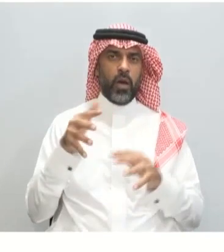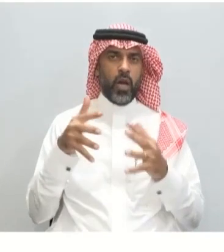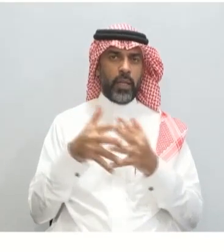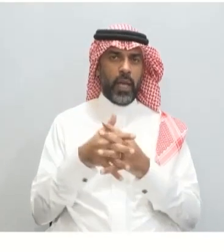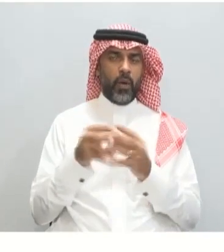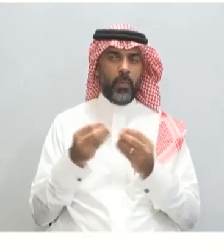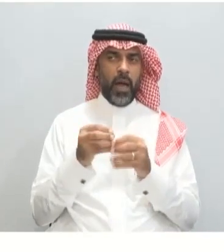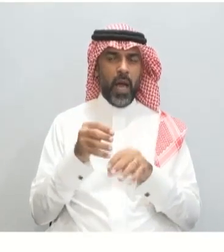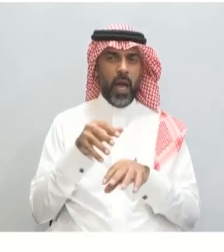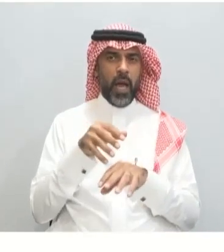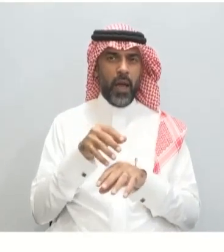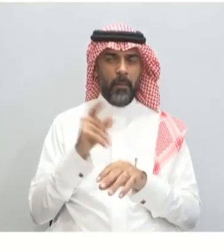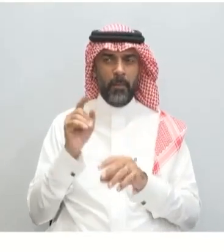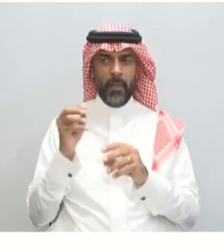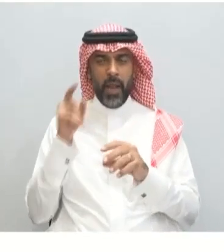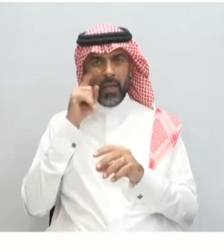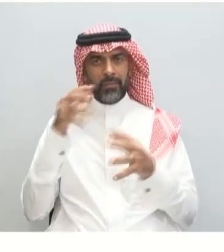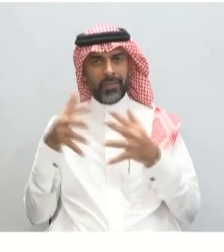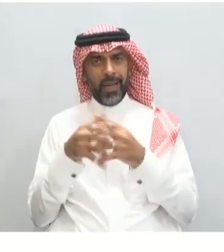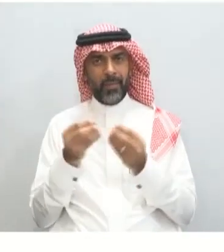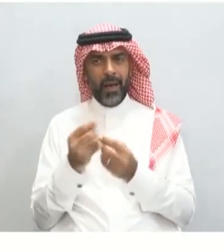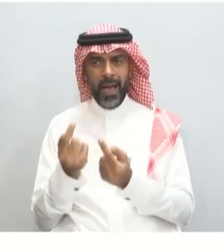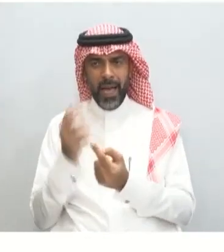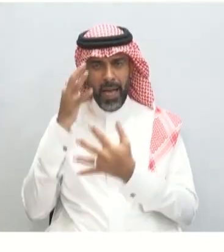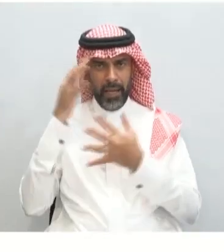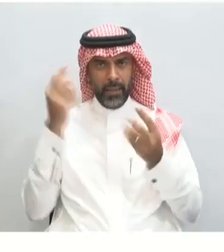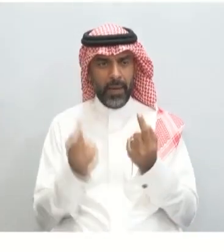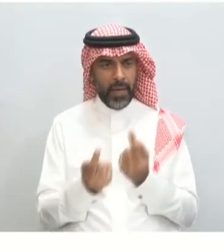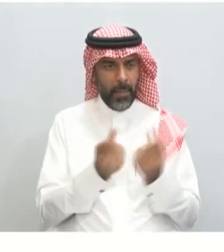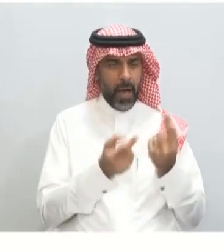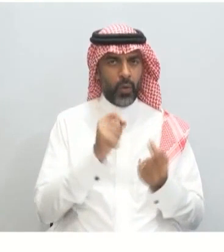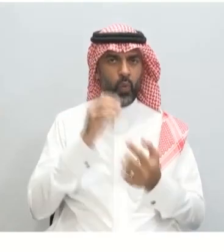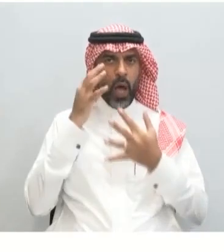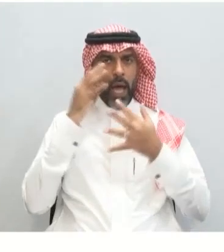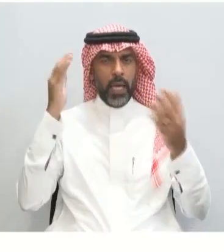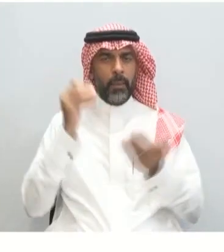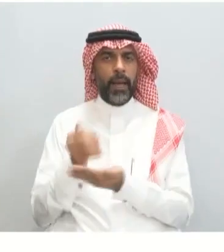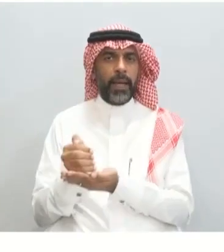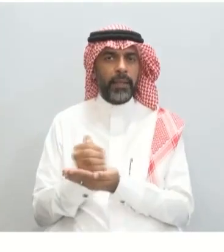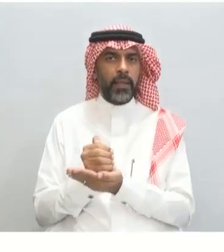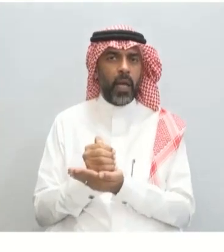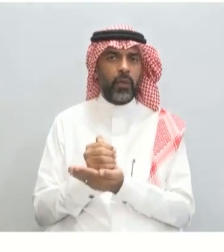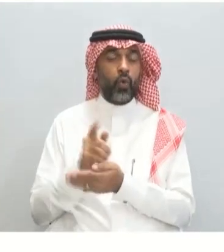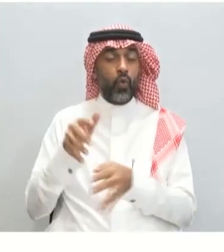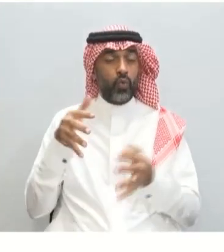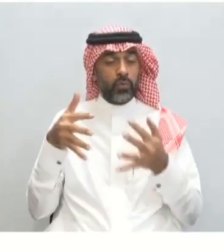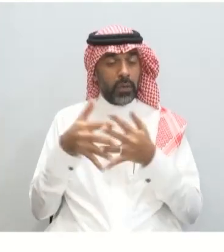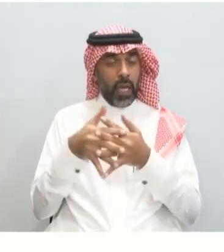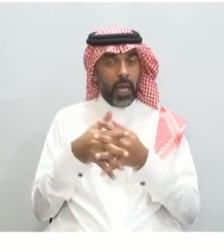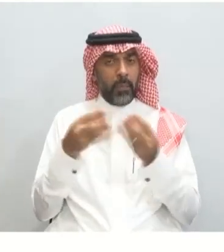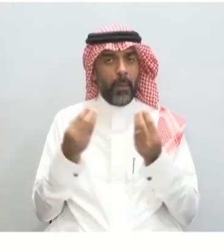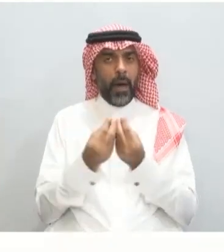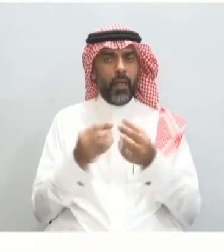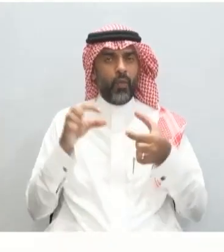بالعلوم الاخرى كعلم النبات وغيره والاقتصاد فهي علوم متداخله ومرتبطه